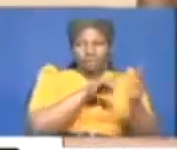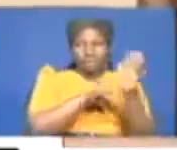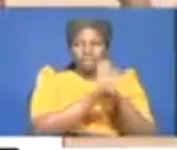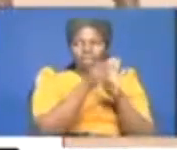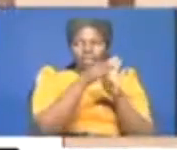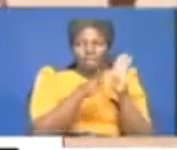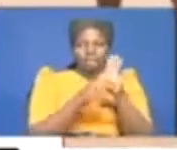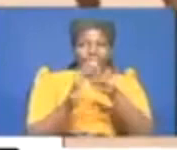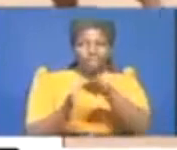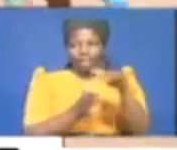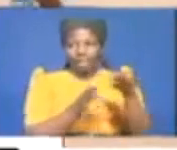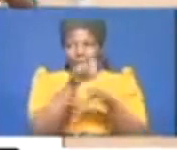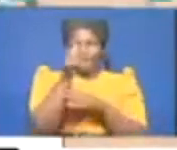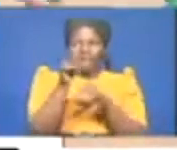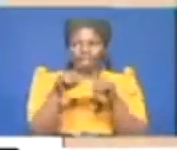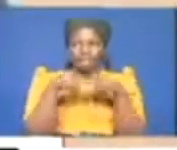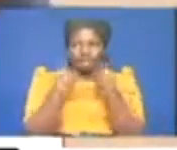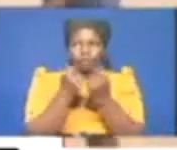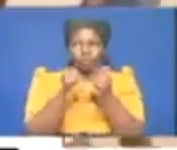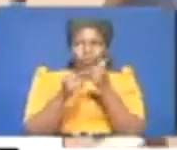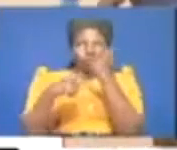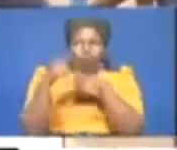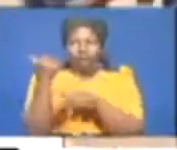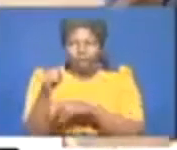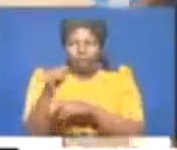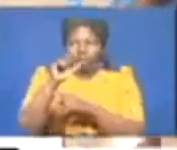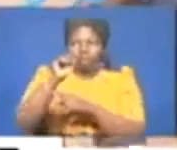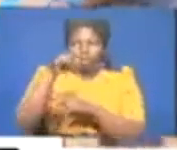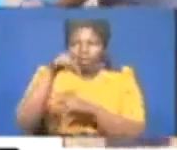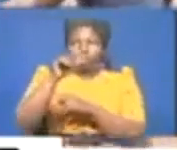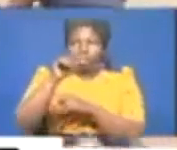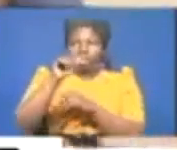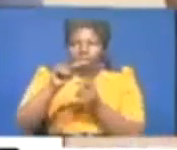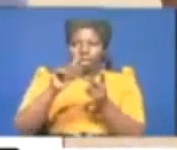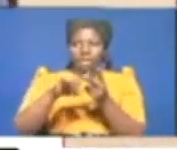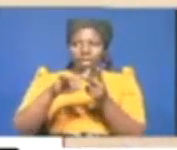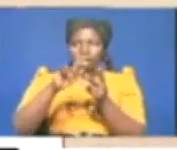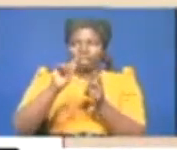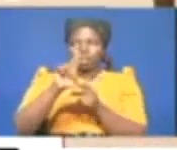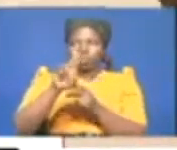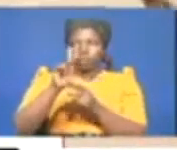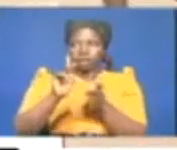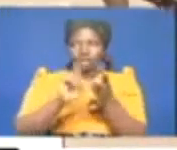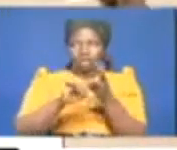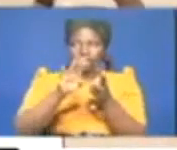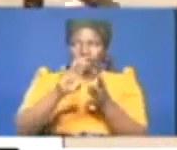nyingine ambazo hazijapata ushindi ni Spartans, TUK na Boomerang.